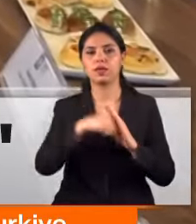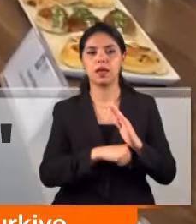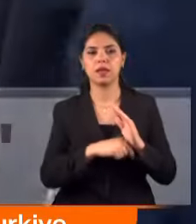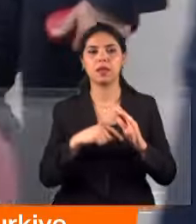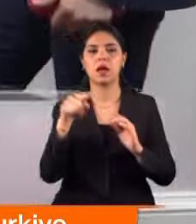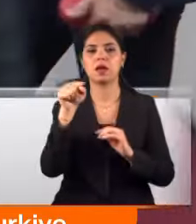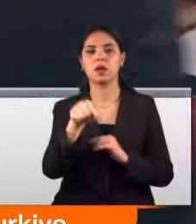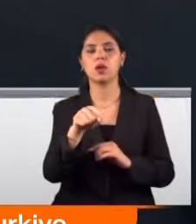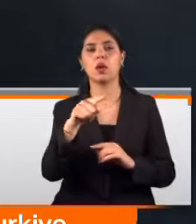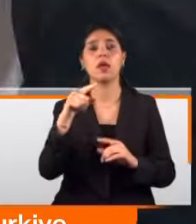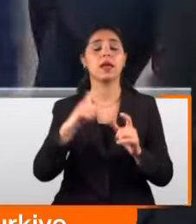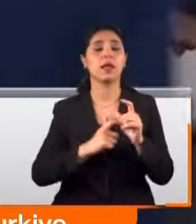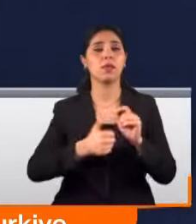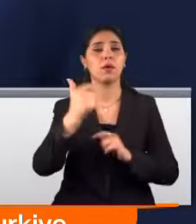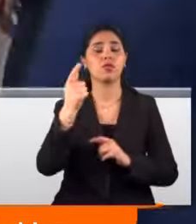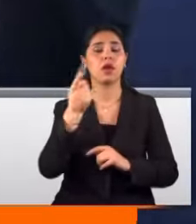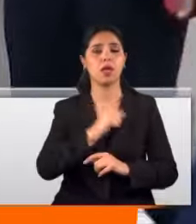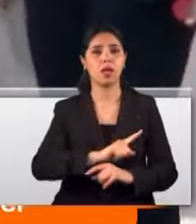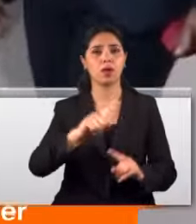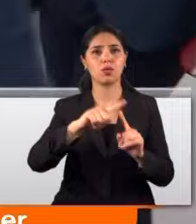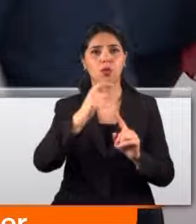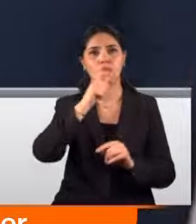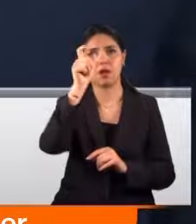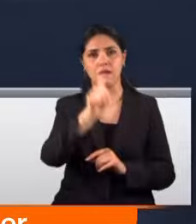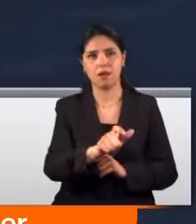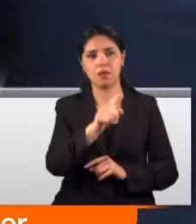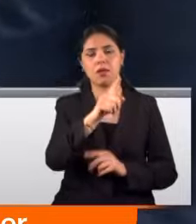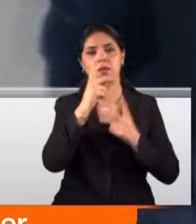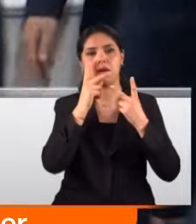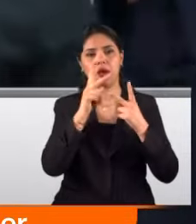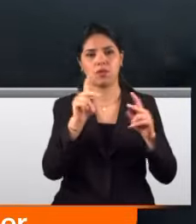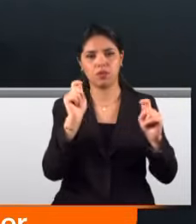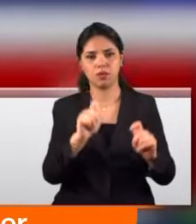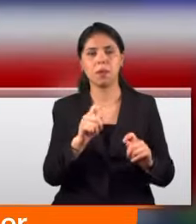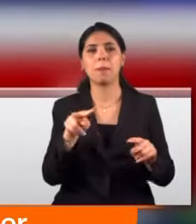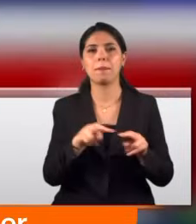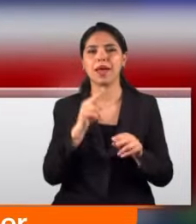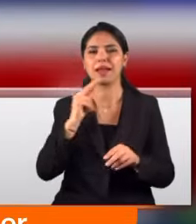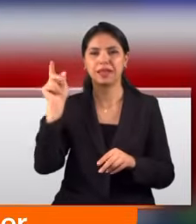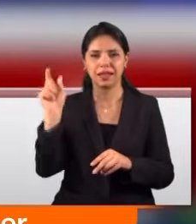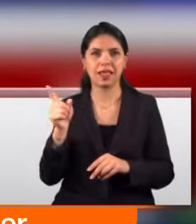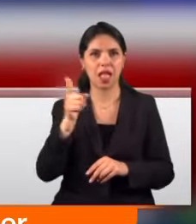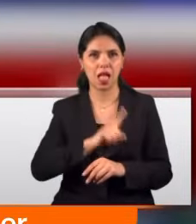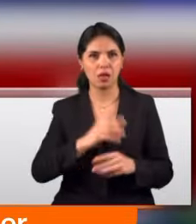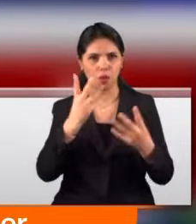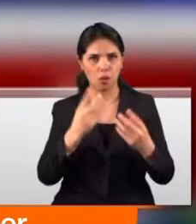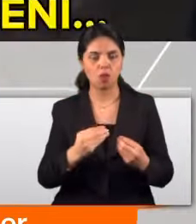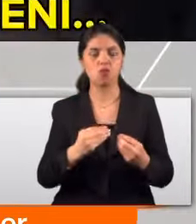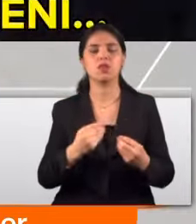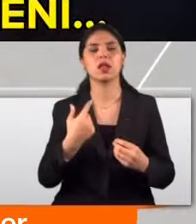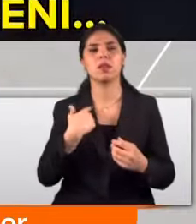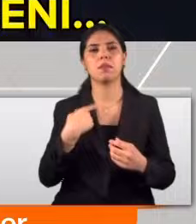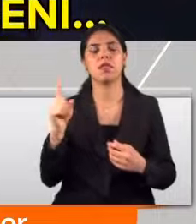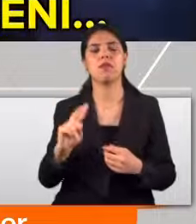başkan adayı Tolga Akalın anlattı. Akşener'i aday olmaktan vazgeçirdiğini de iddia etti. Genel başkanımız açısından bir siyasi intihar olurdu.